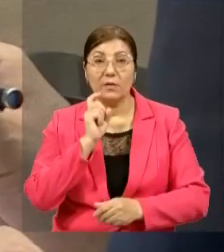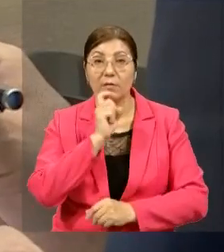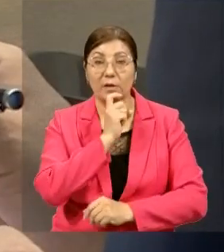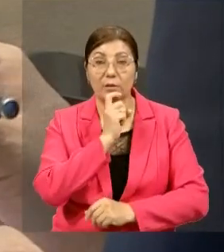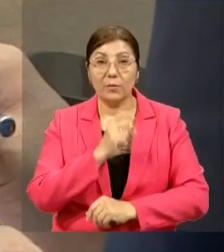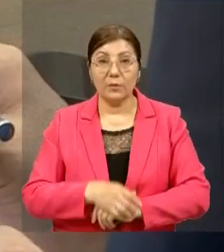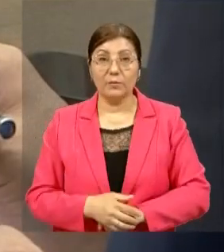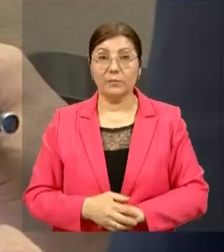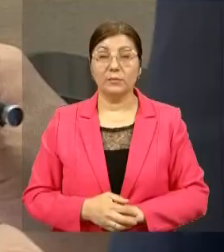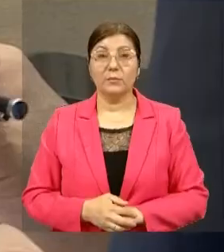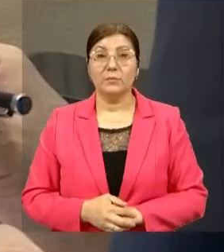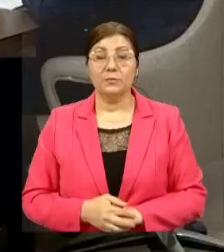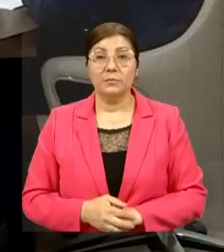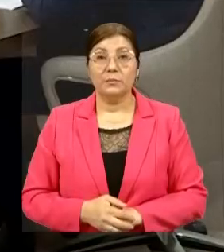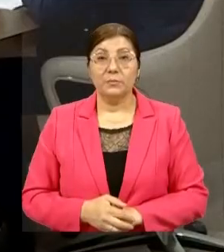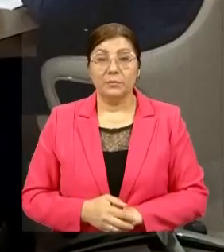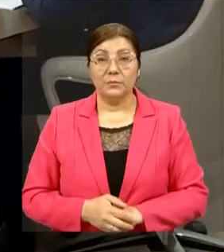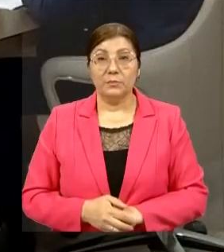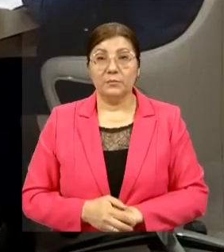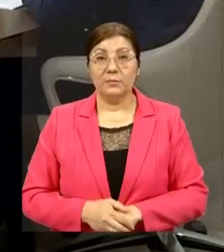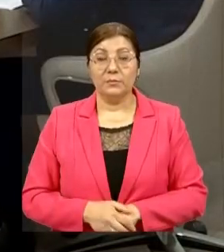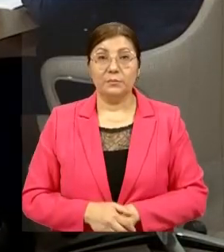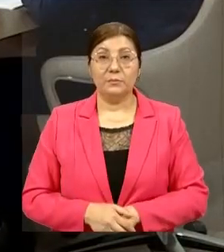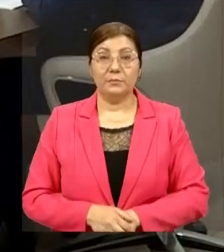Жан жалба ков Руслан итаев Азамат саханов